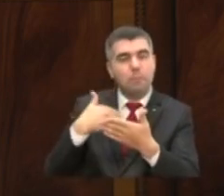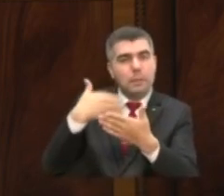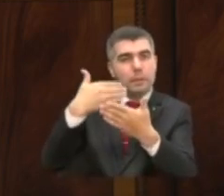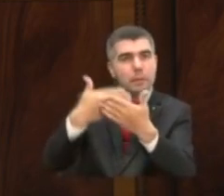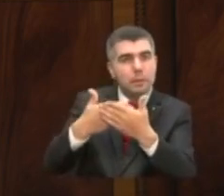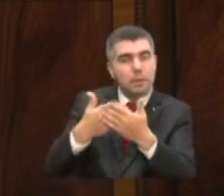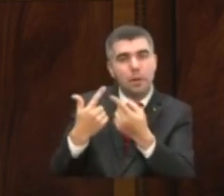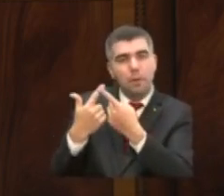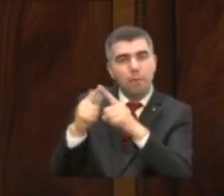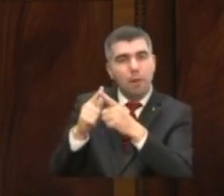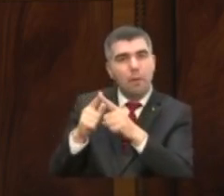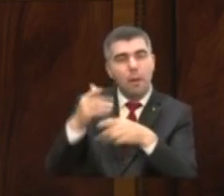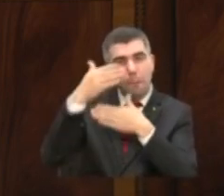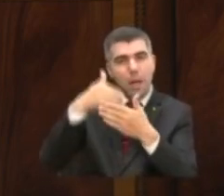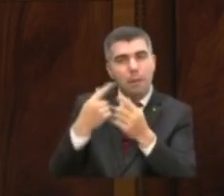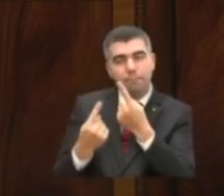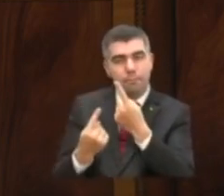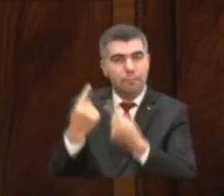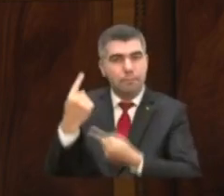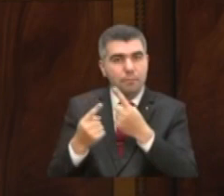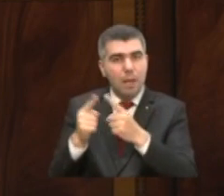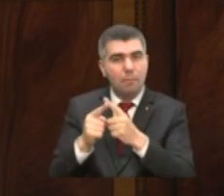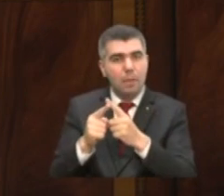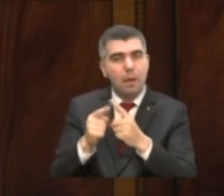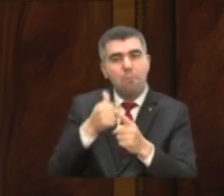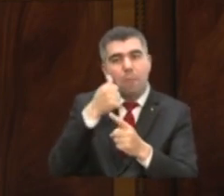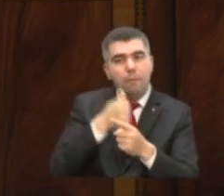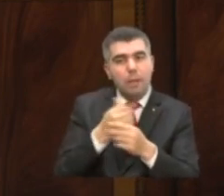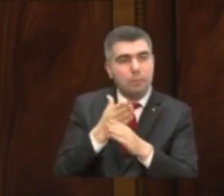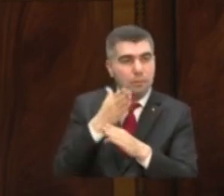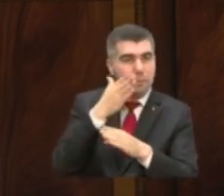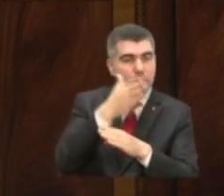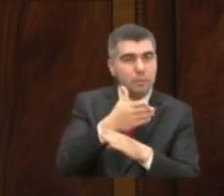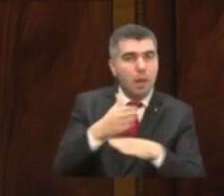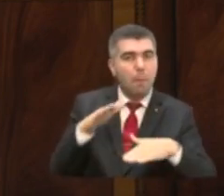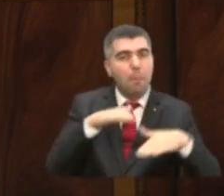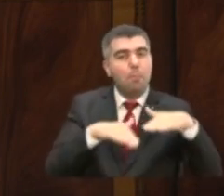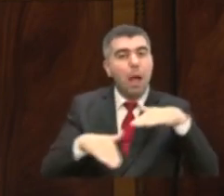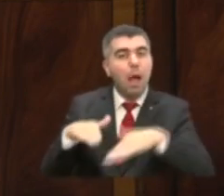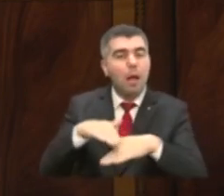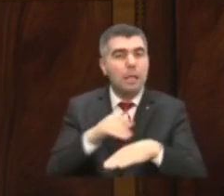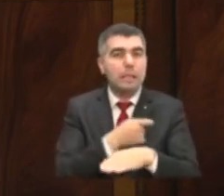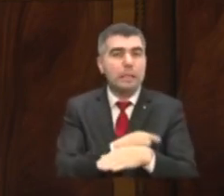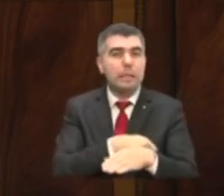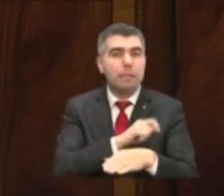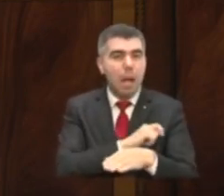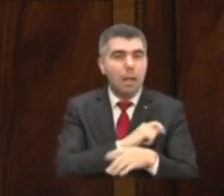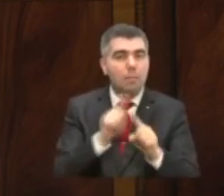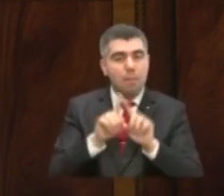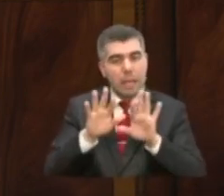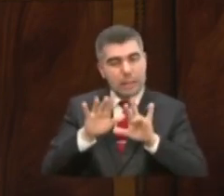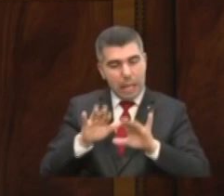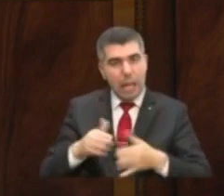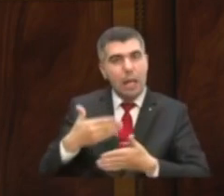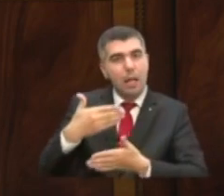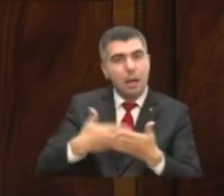ليتصدر بذلك المغاربة نسبة المهاجرين السريين الذين وصلوا بحرا إلى إسبانيا، كما تؤدي ذلك تقارير منظمات دولية